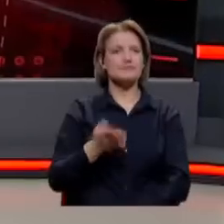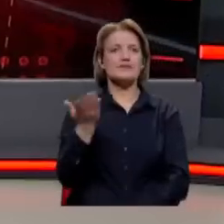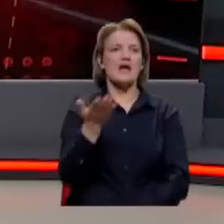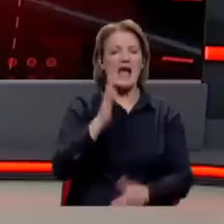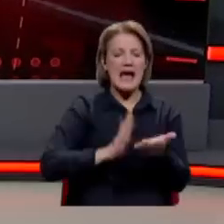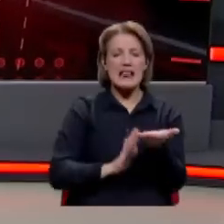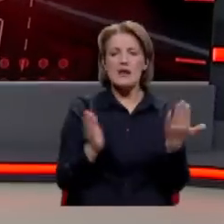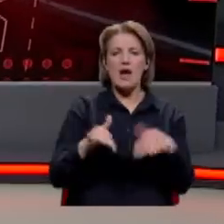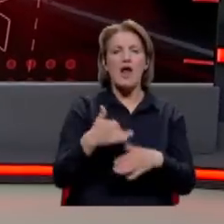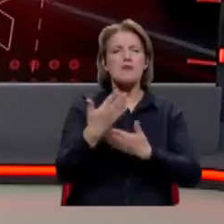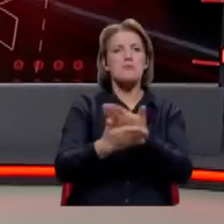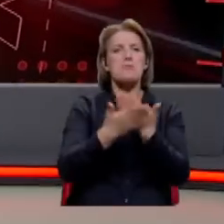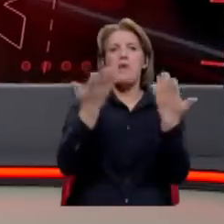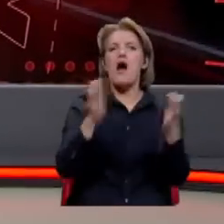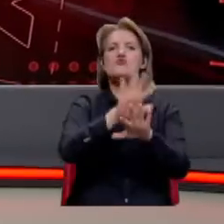Zaten elinden geleni yapıyor.